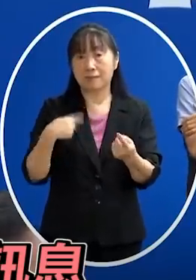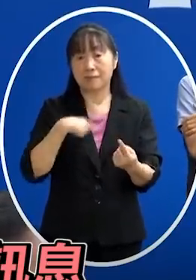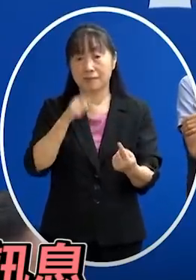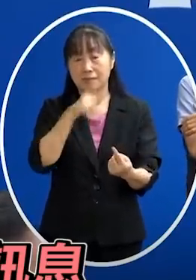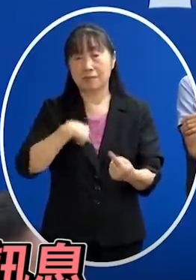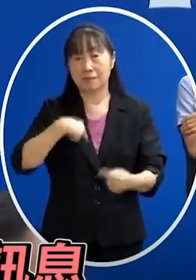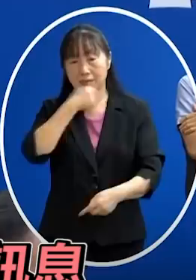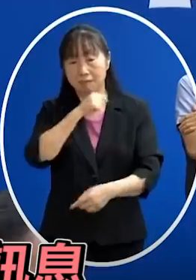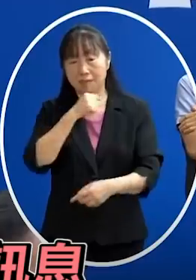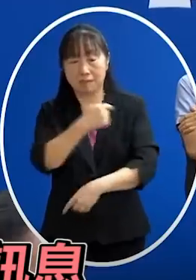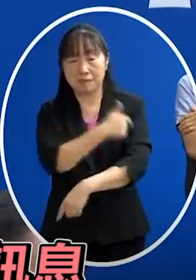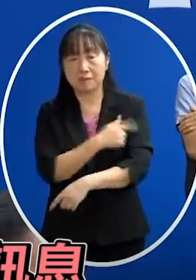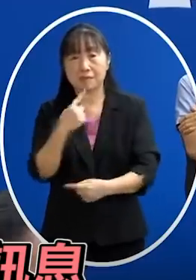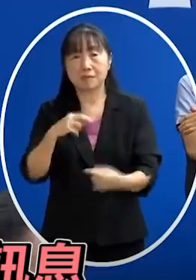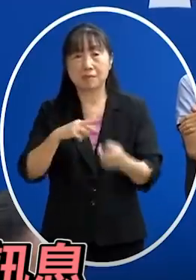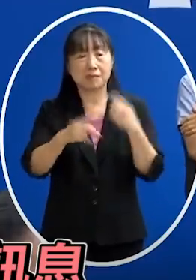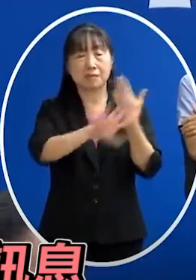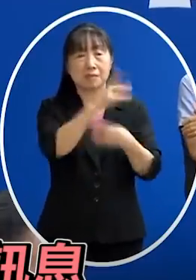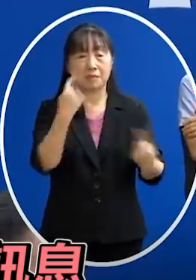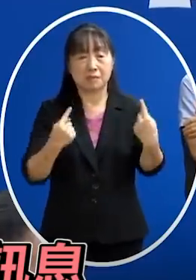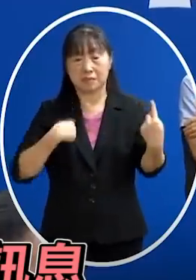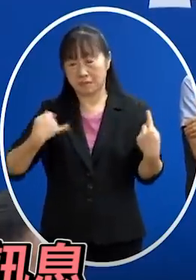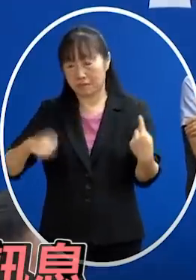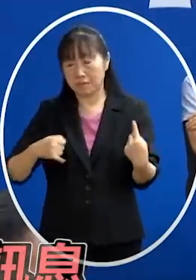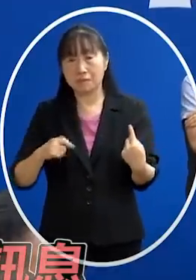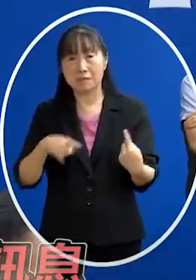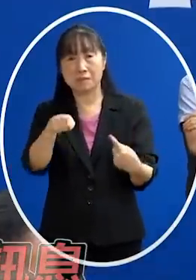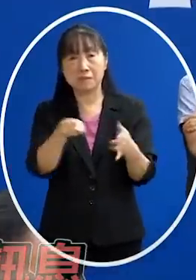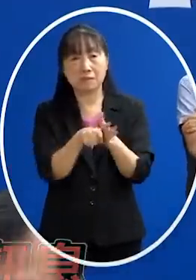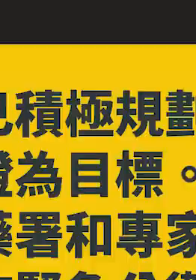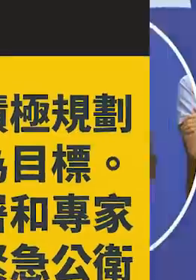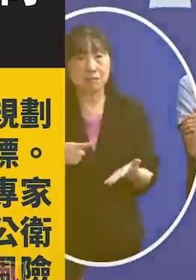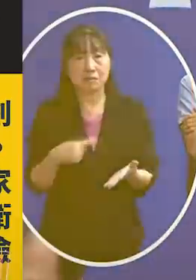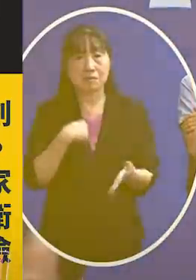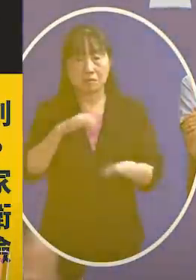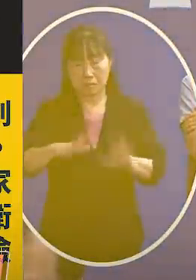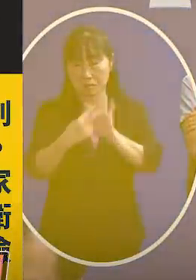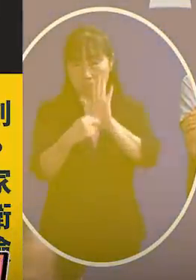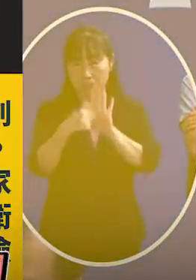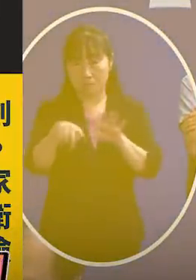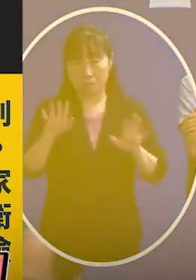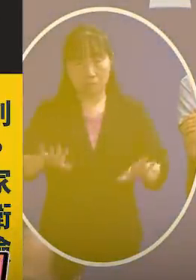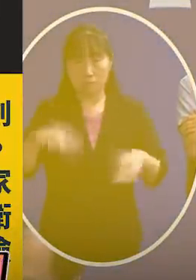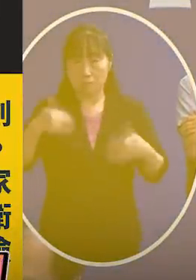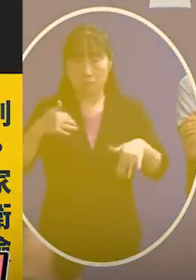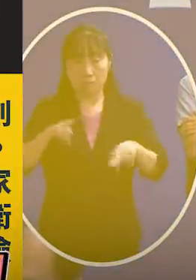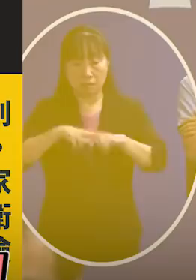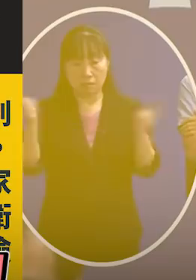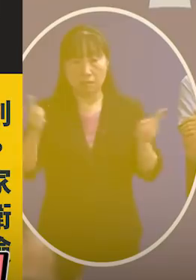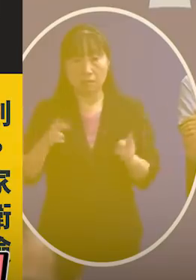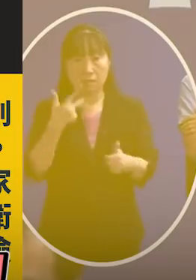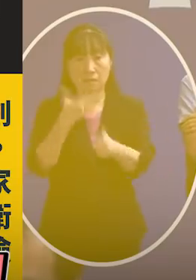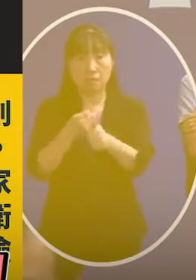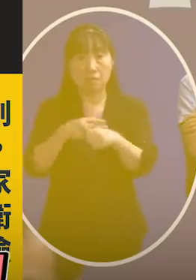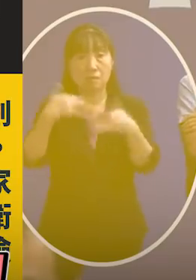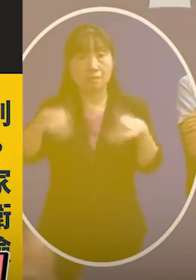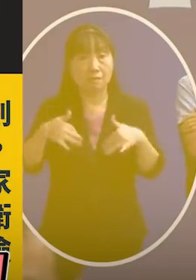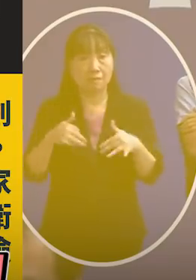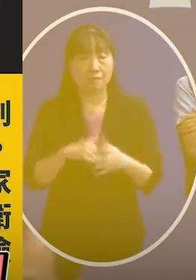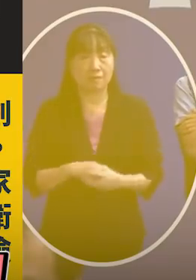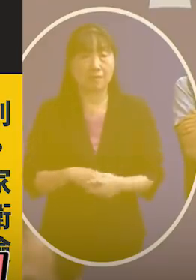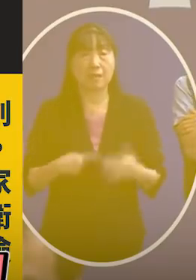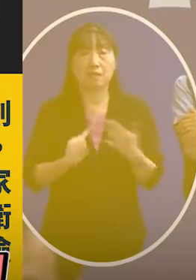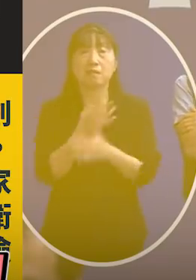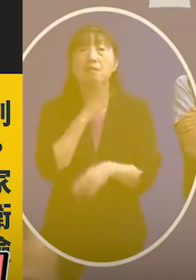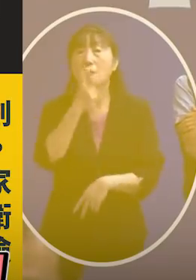的国产疫苗要开放让民众来接种。那这个要澄清，就是说现在其实还没有到开放施打的这个状况，它事实上只